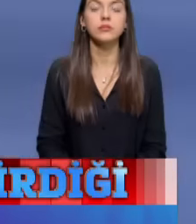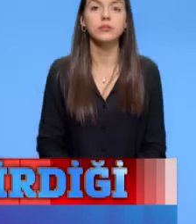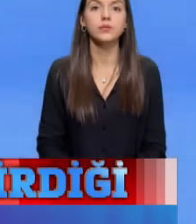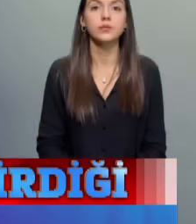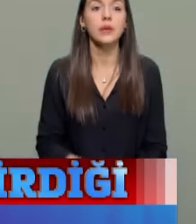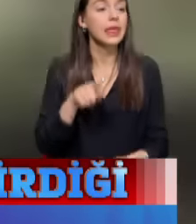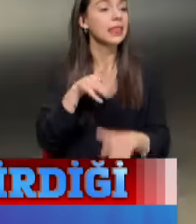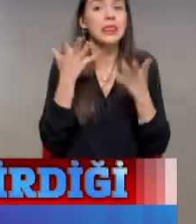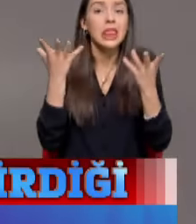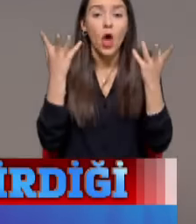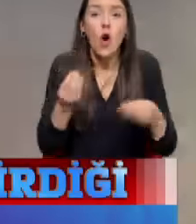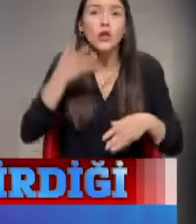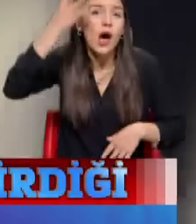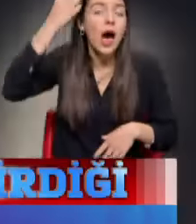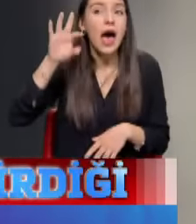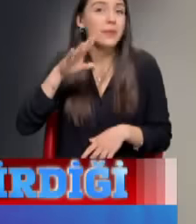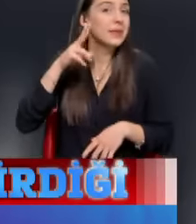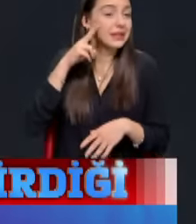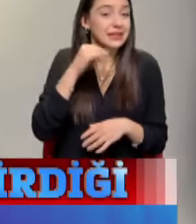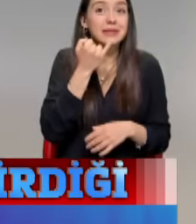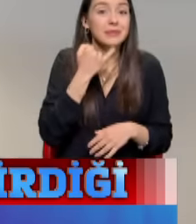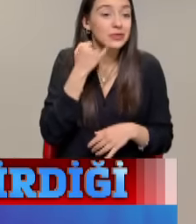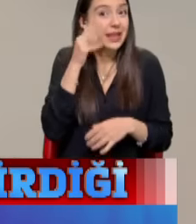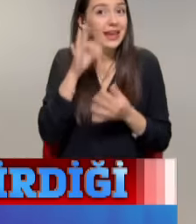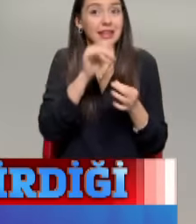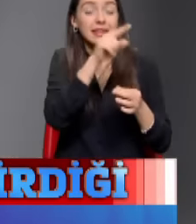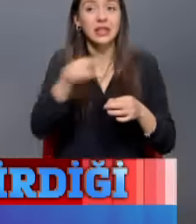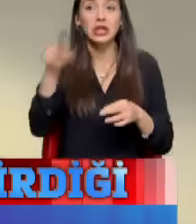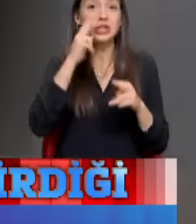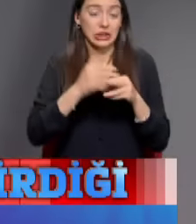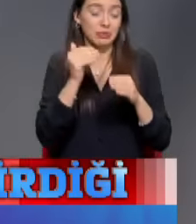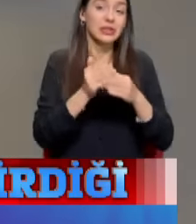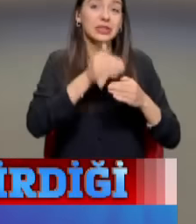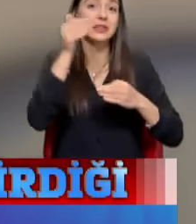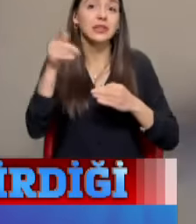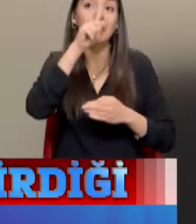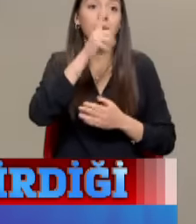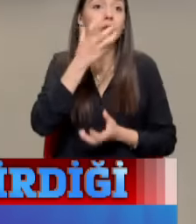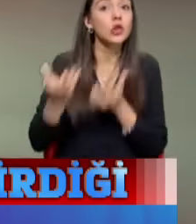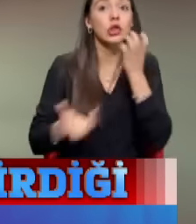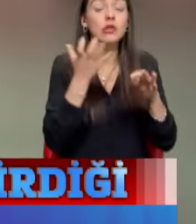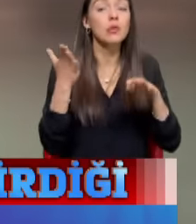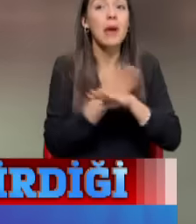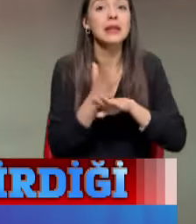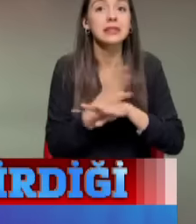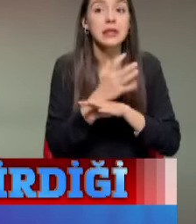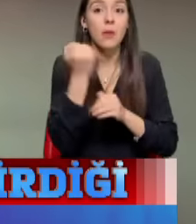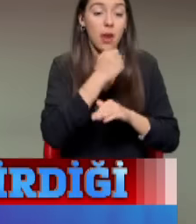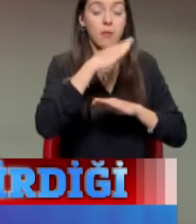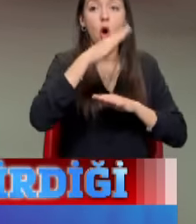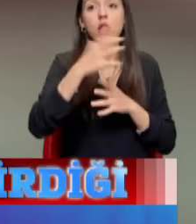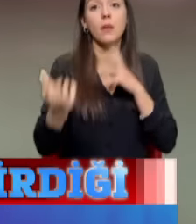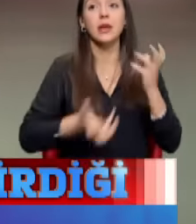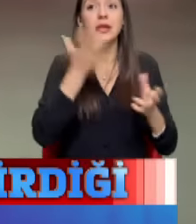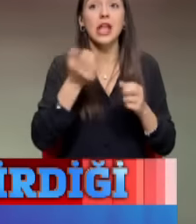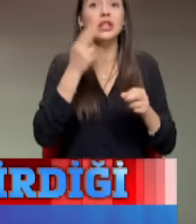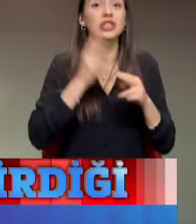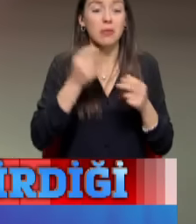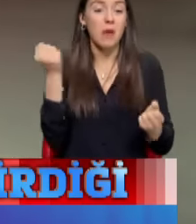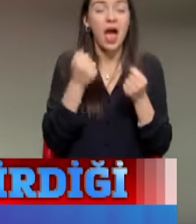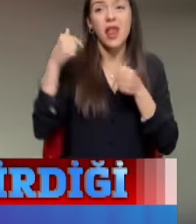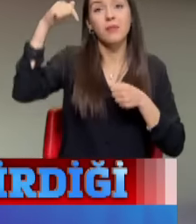Ne olduğunu anlamayan ziyaretçiler kendilerini dışarı attı. Dumanın nedeninin bir araçta çıkan yangın olduğunu duyanlarsa otoparka